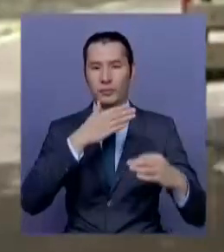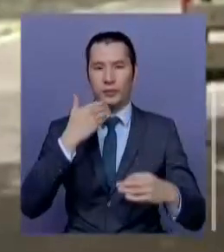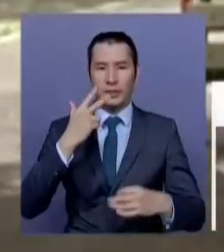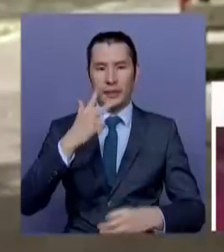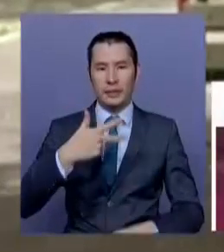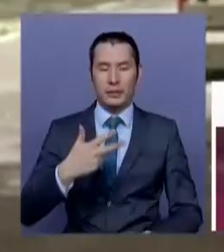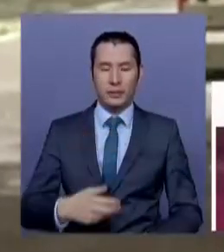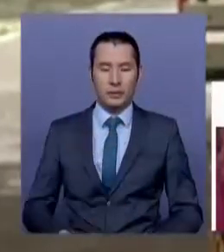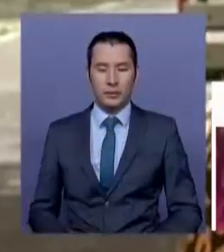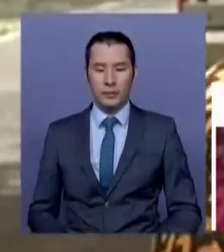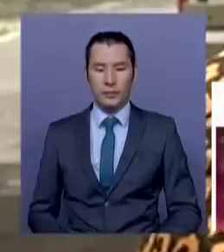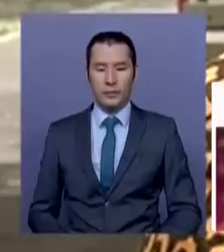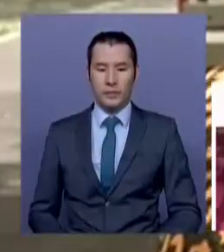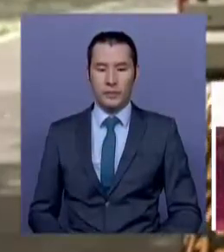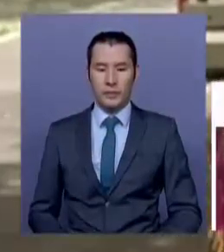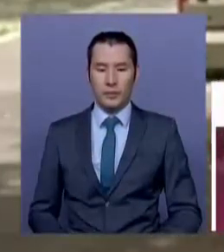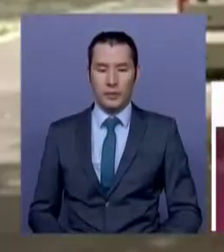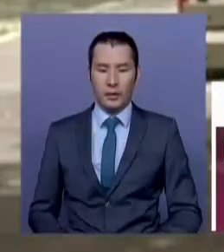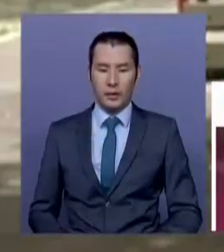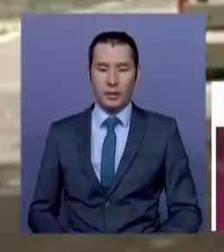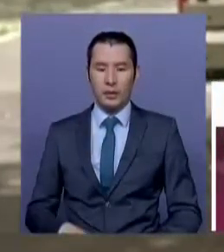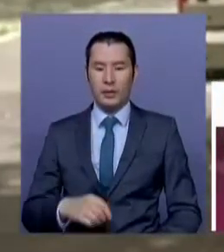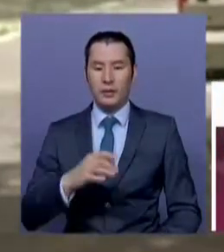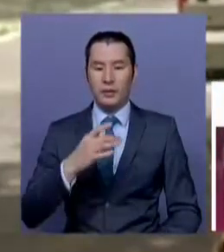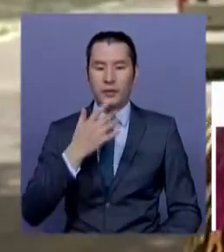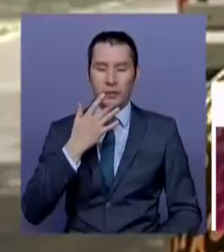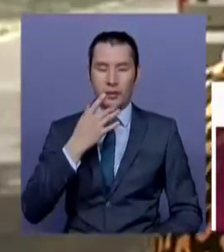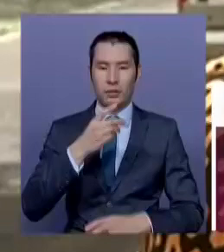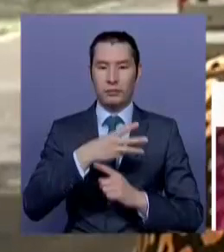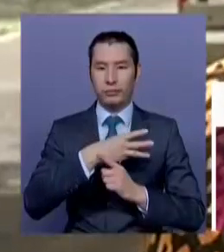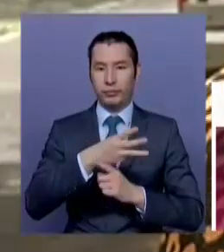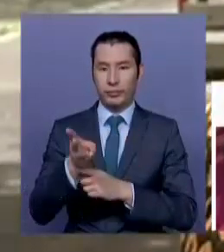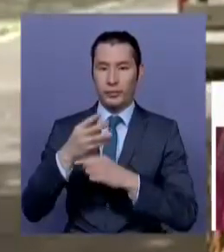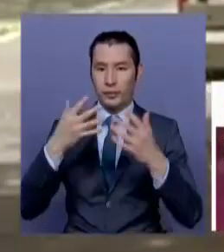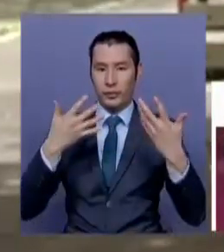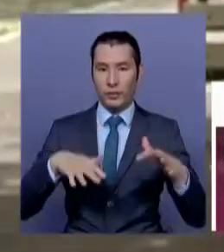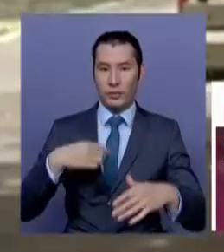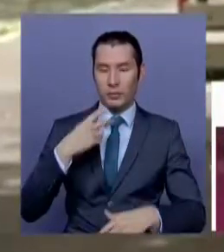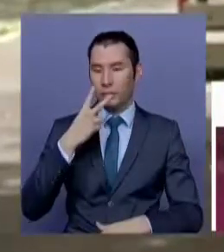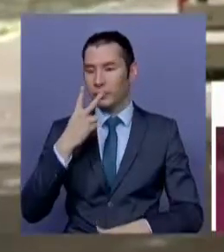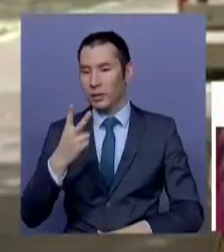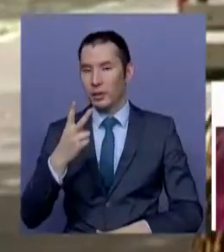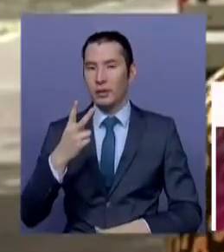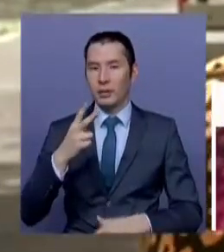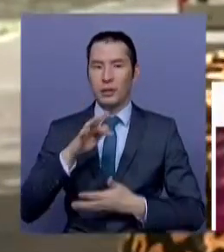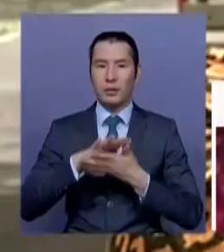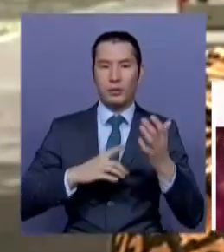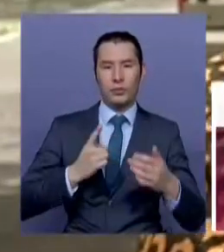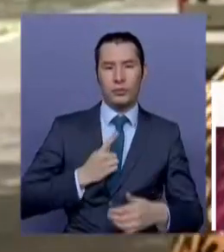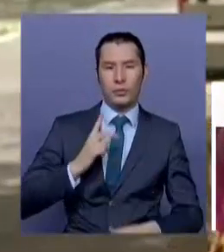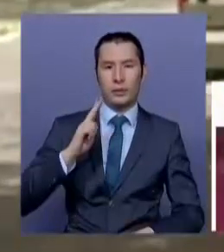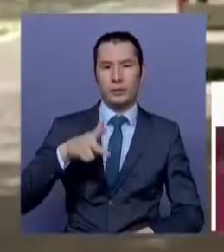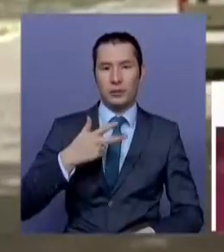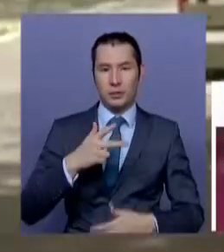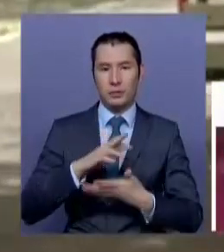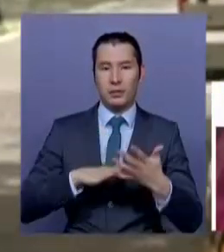осындай уақытта дезинфекция жасап болғаннан кейін сыртқа шығарамын. Ешқандай менде қорқыныш жоқ, антисептигім де бар. Бәрі де бар,